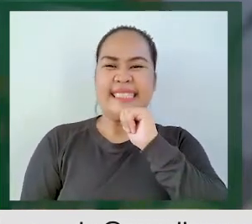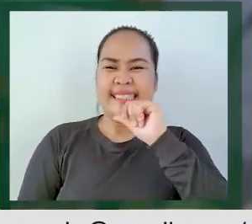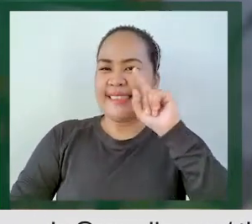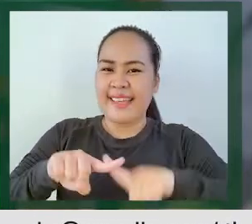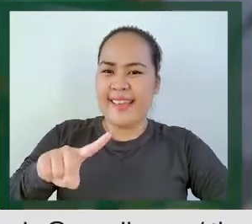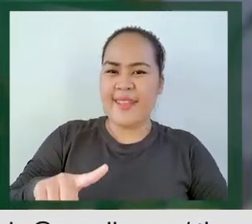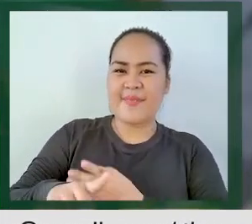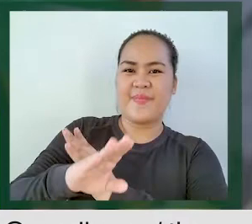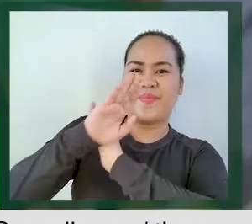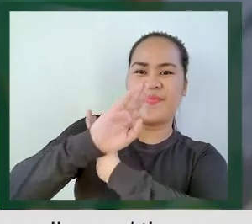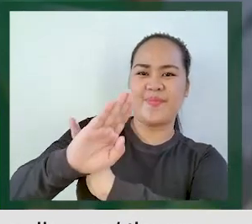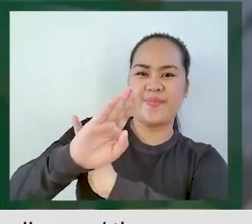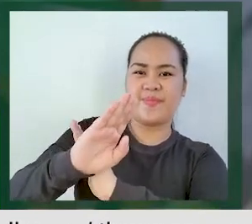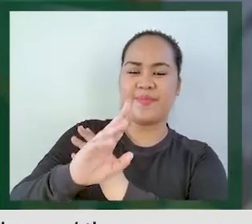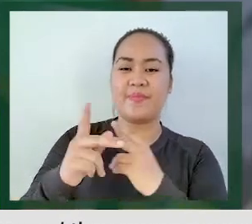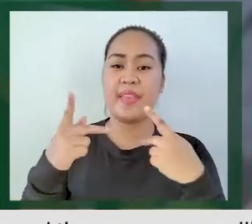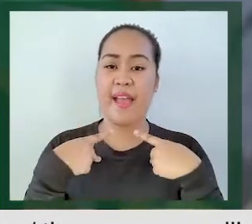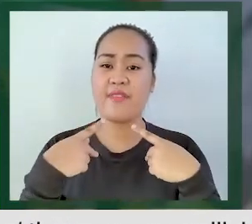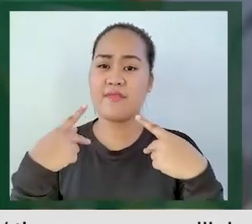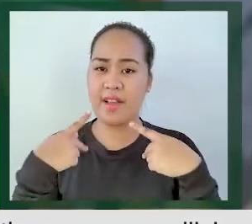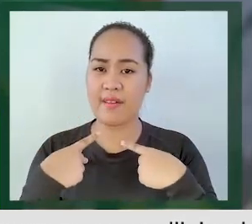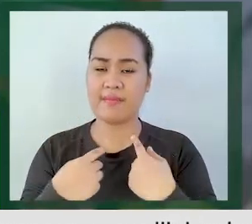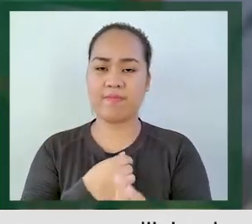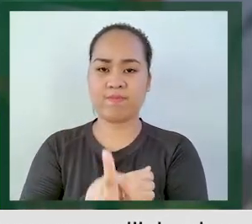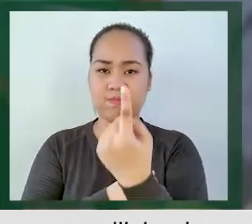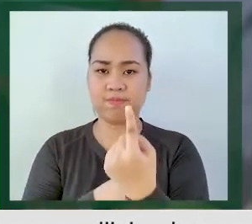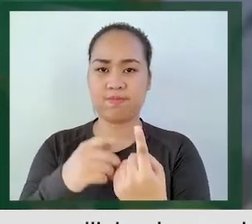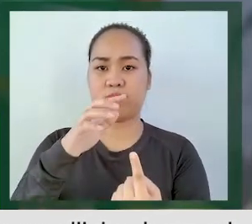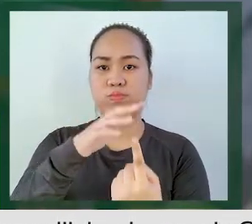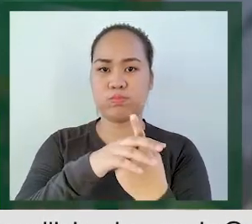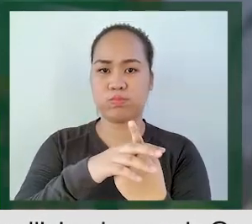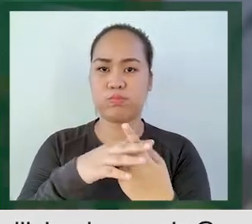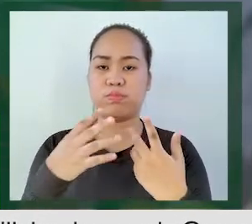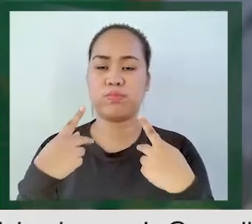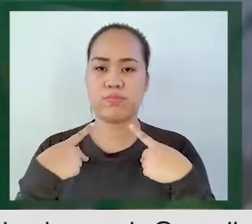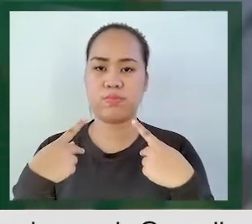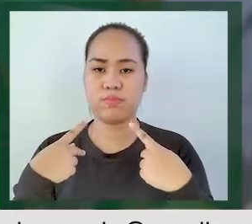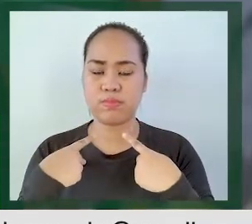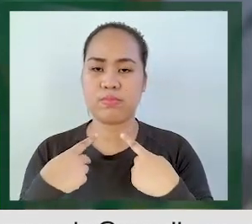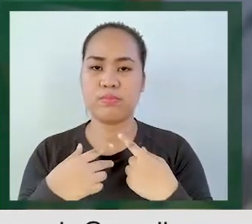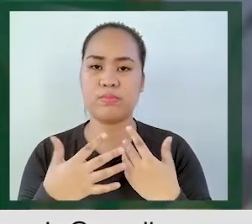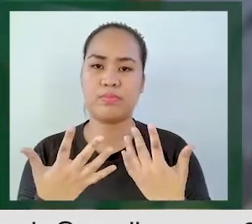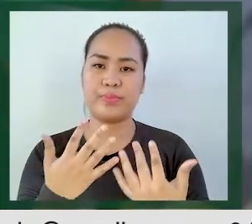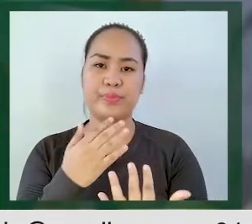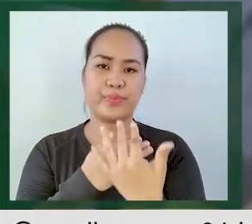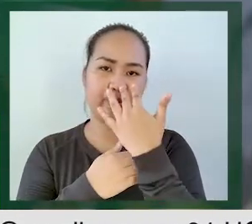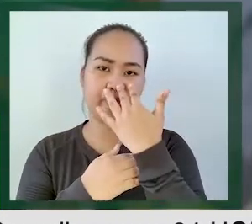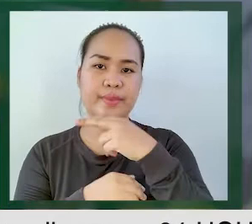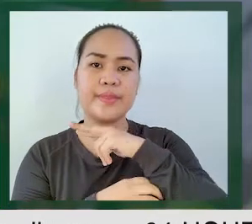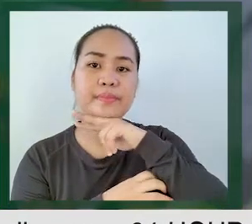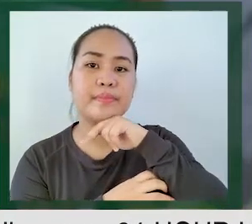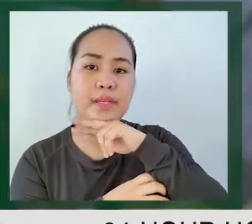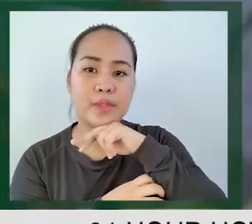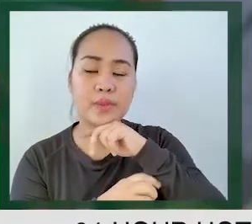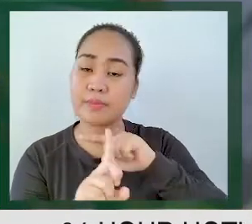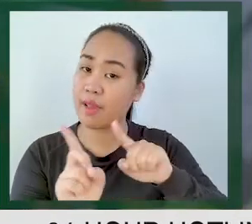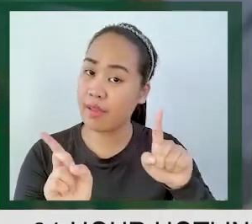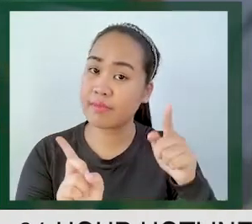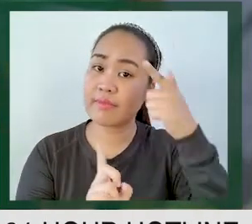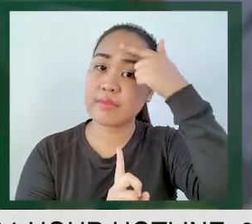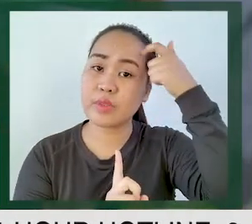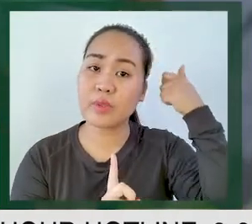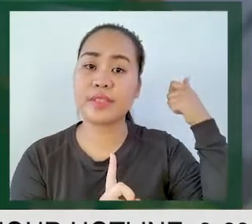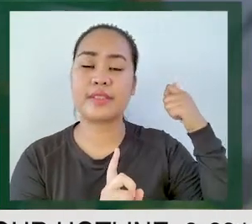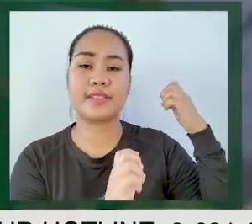no. Pero because of the efforts also of the barangay council na to ramp up yung aming